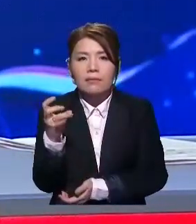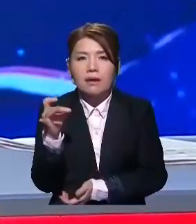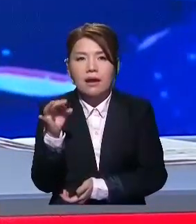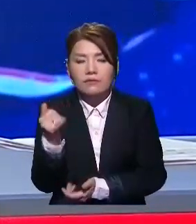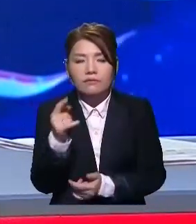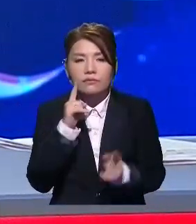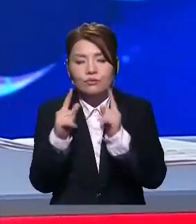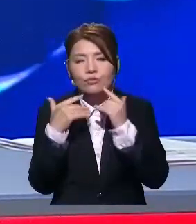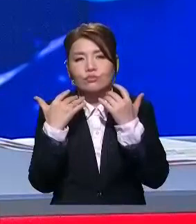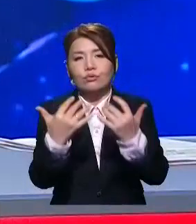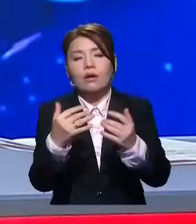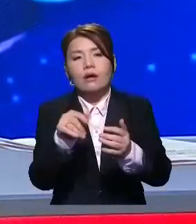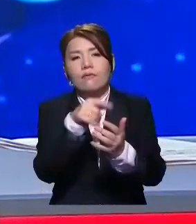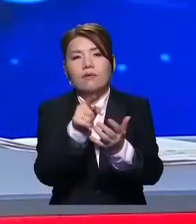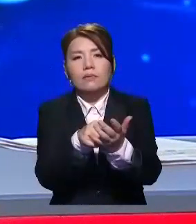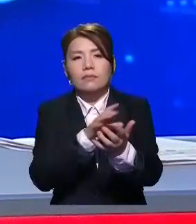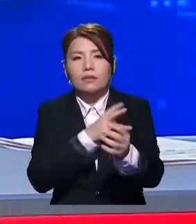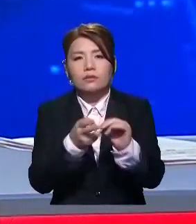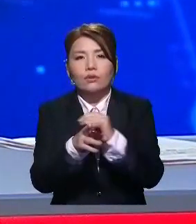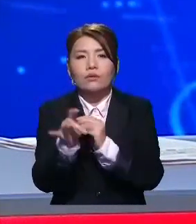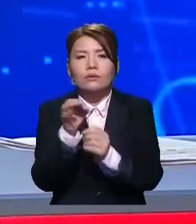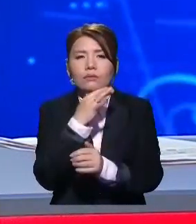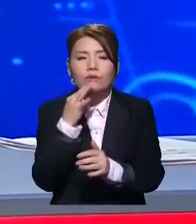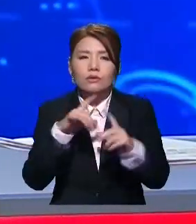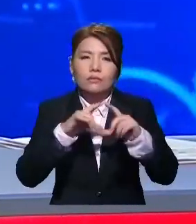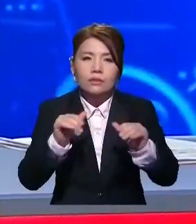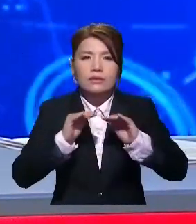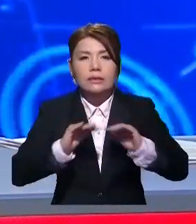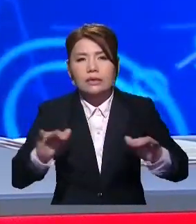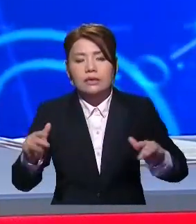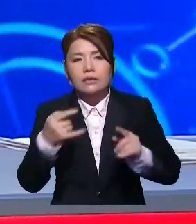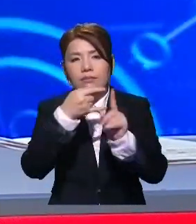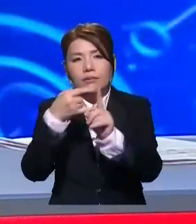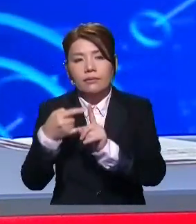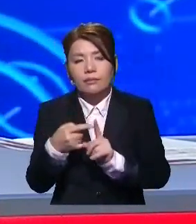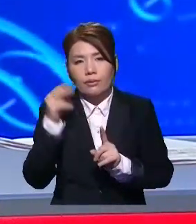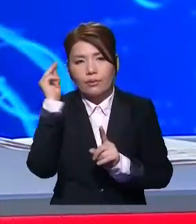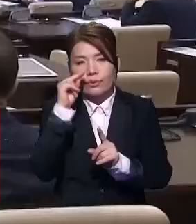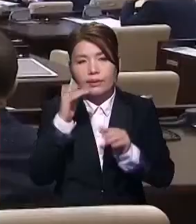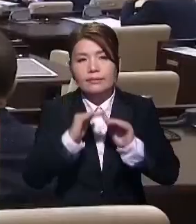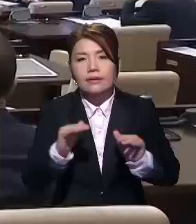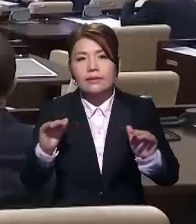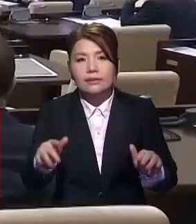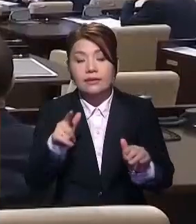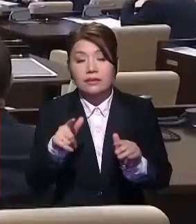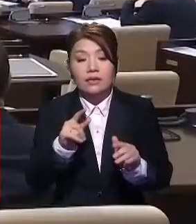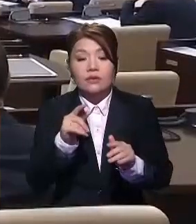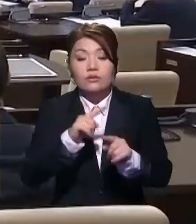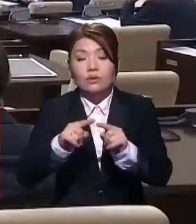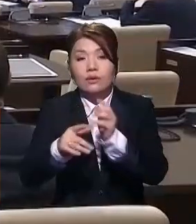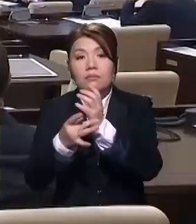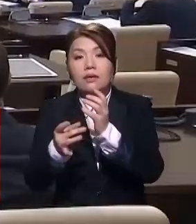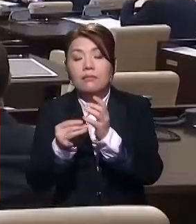сауалында көтерді. Тасқын салдарынан еліміздегі көптеген мектепте оқушылар қашықтан оқытылып жатыр. Балалардың алдыңғы сынақта сапалы